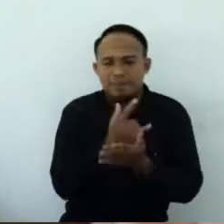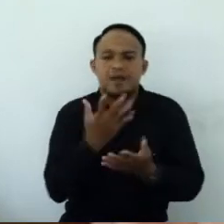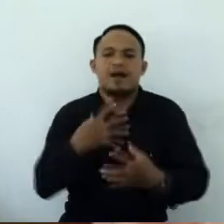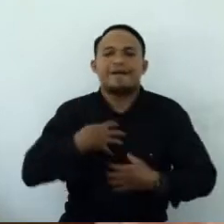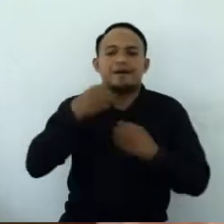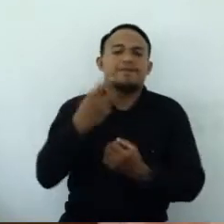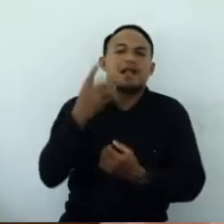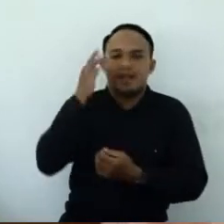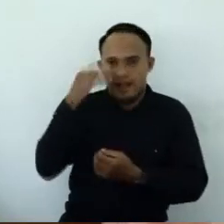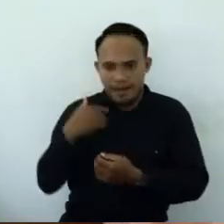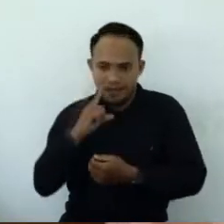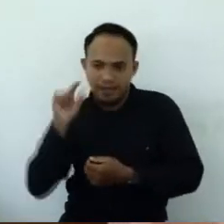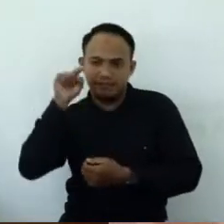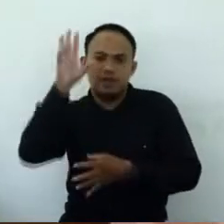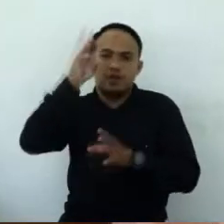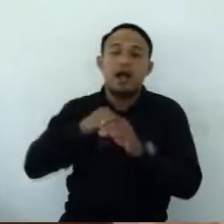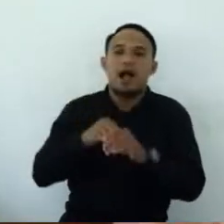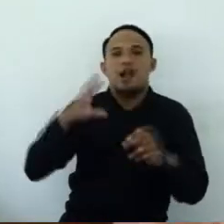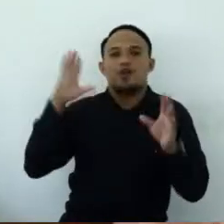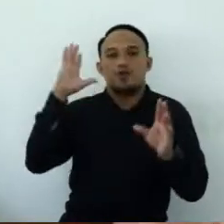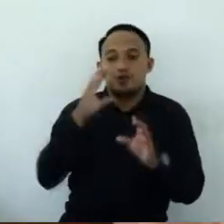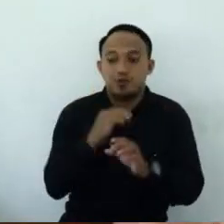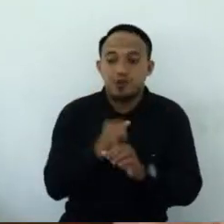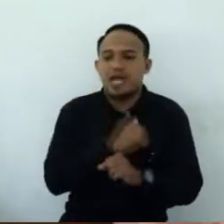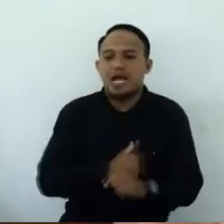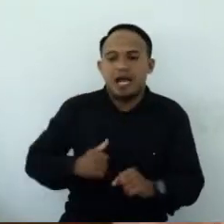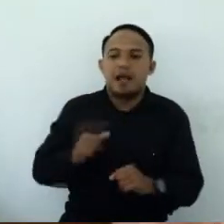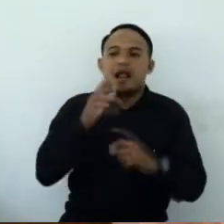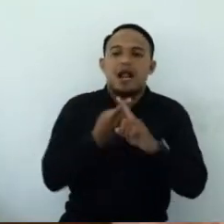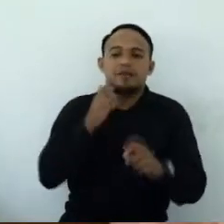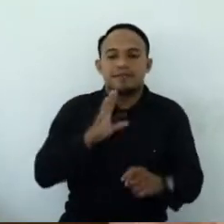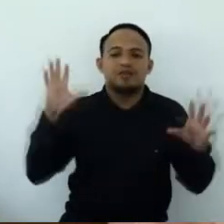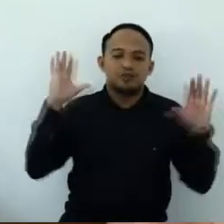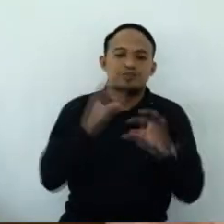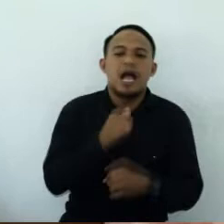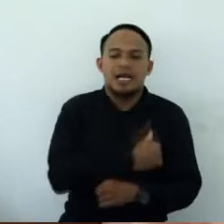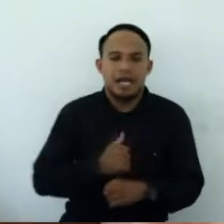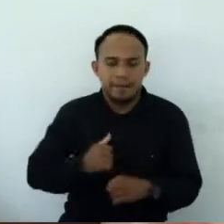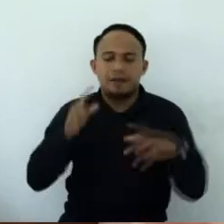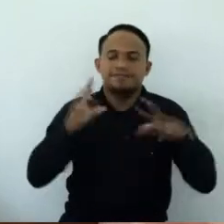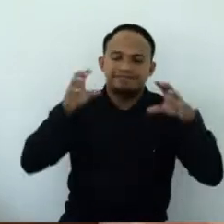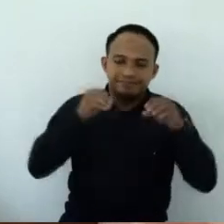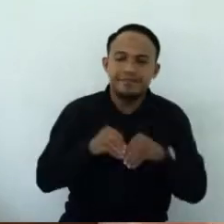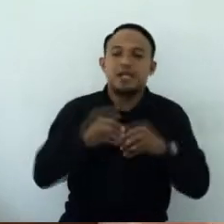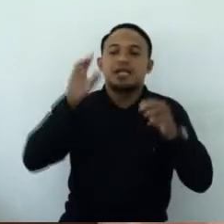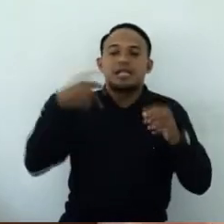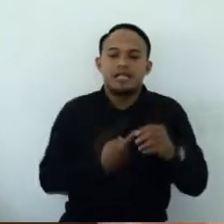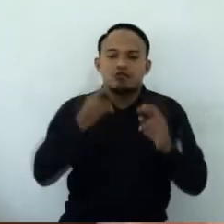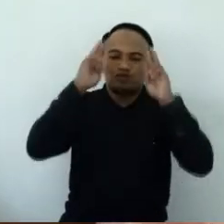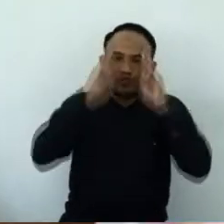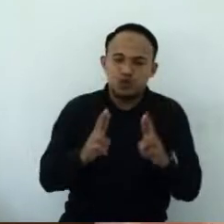harapkan adalah kualitas perdagangan dan kepada umat terhadapnya